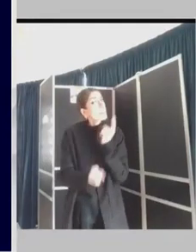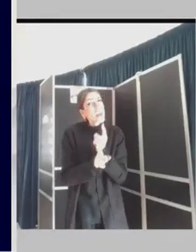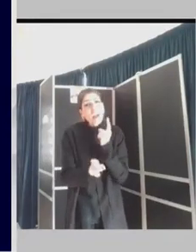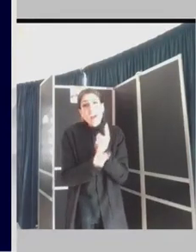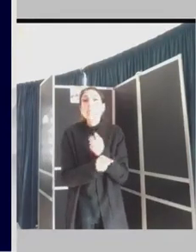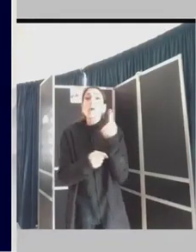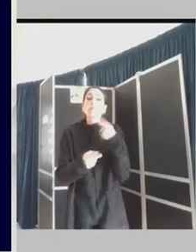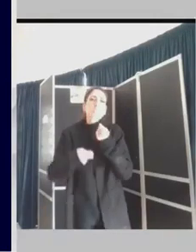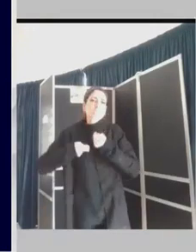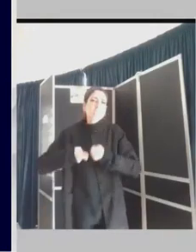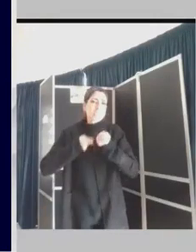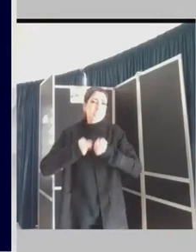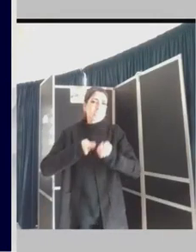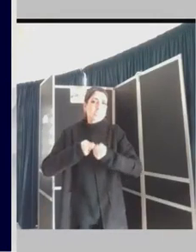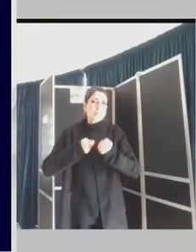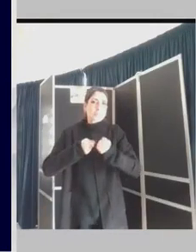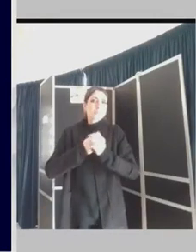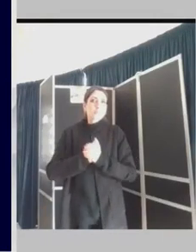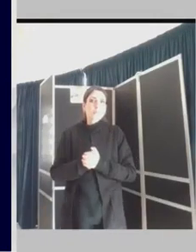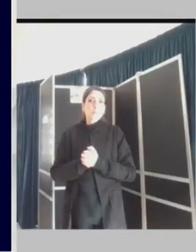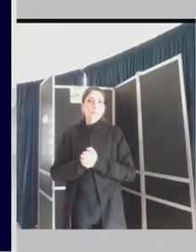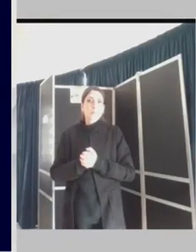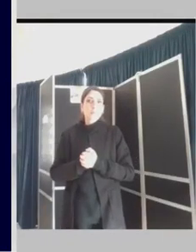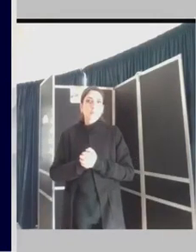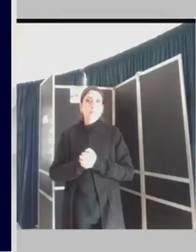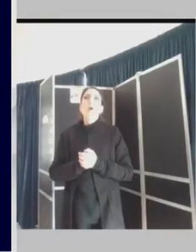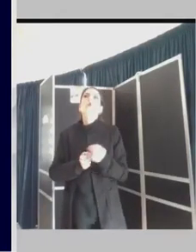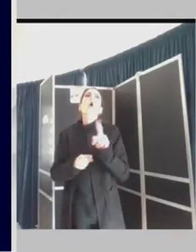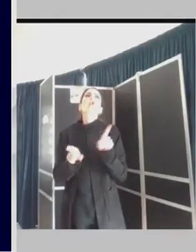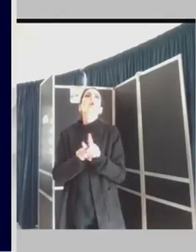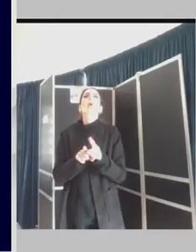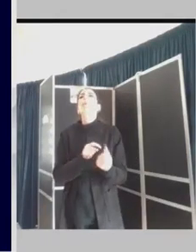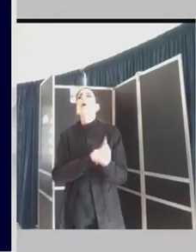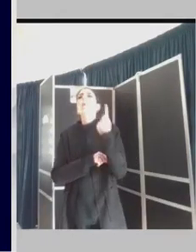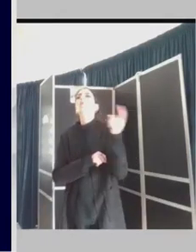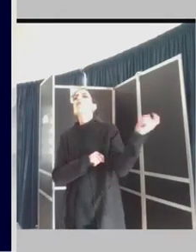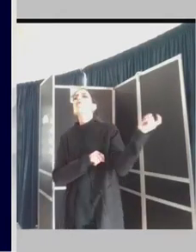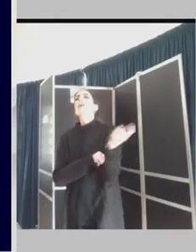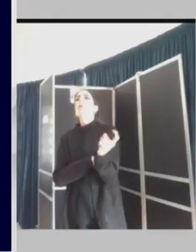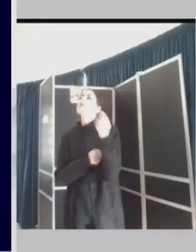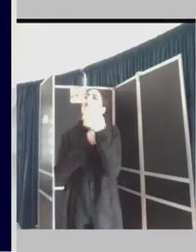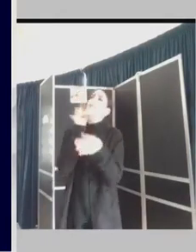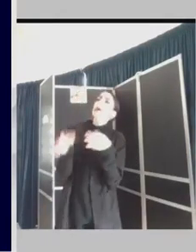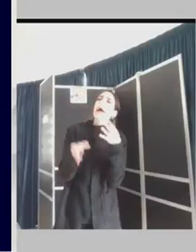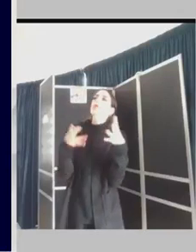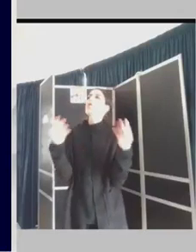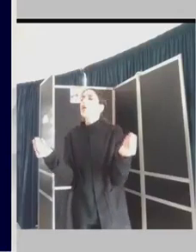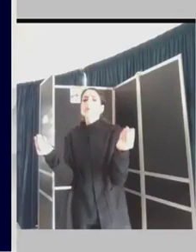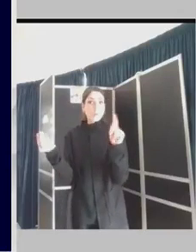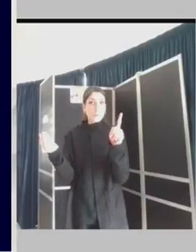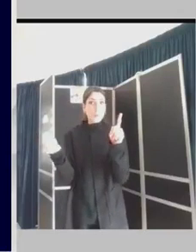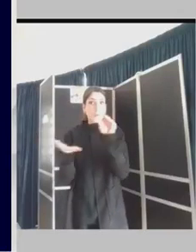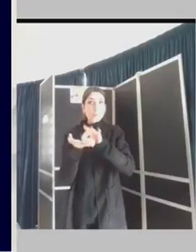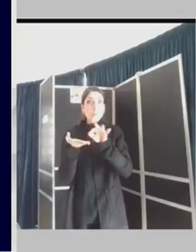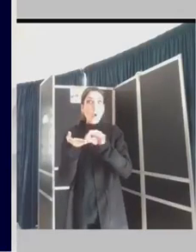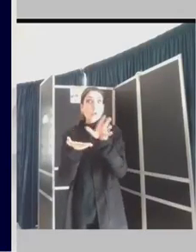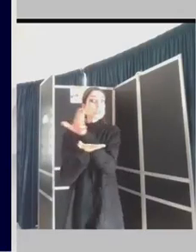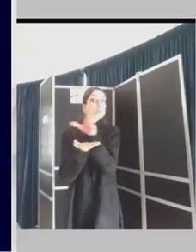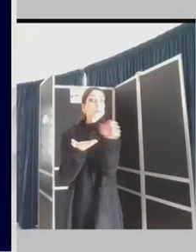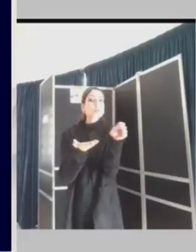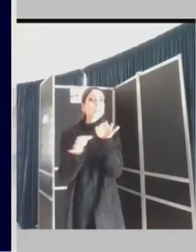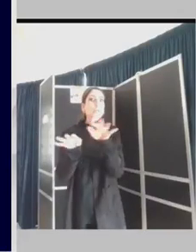stato gentile, è venuto uno, mezzo, tutte le scuole del territorio. Lo possiamo fare, ripeto,